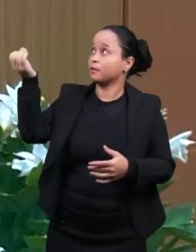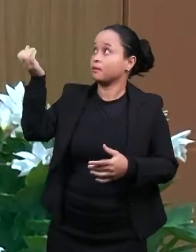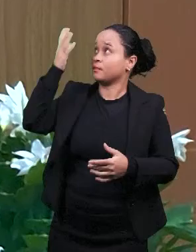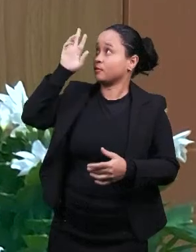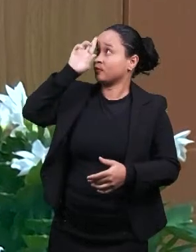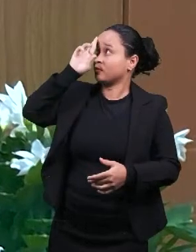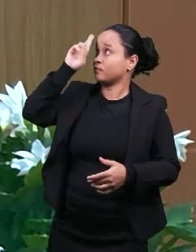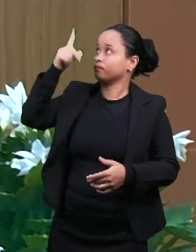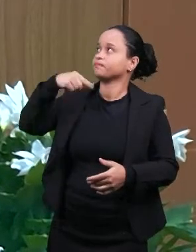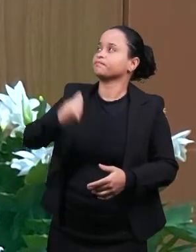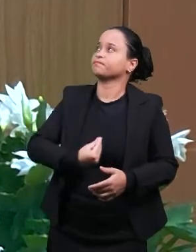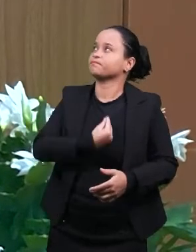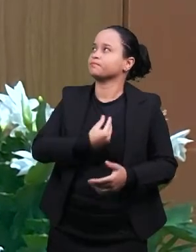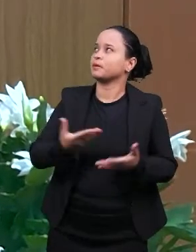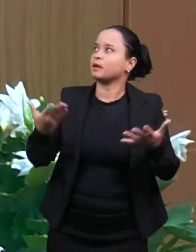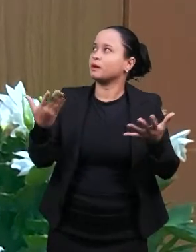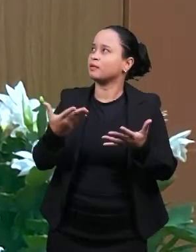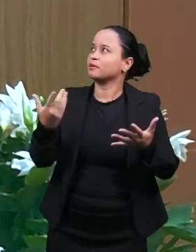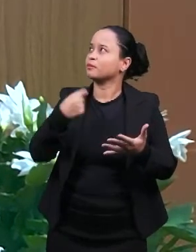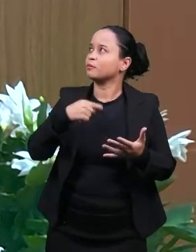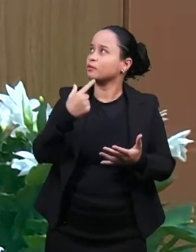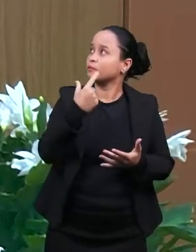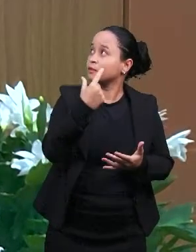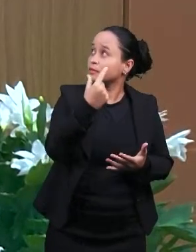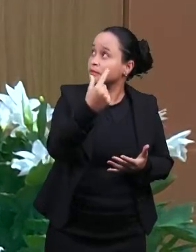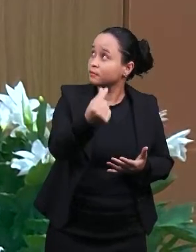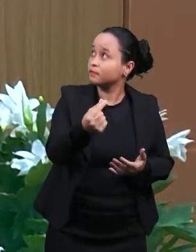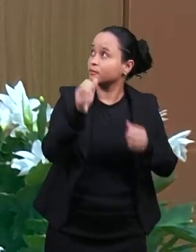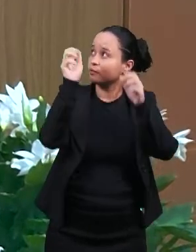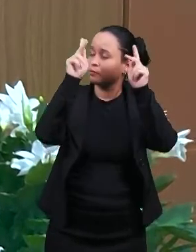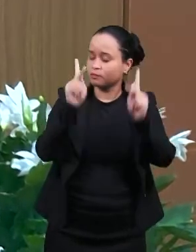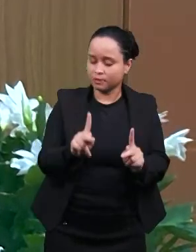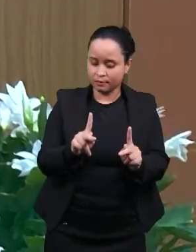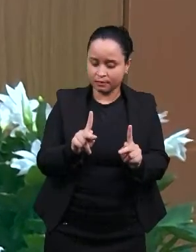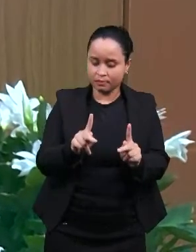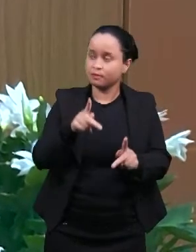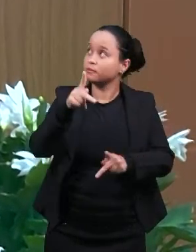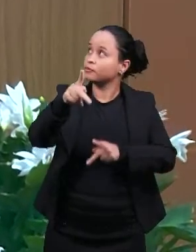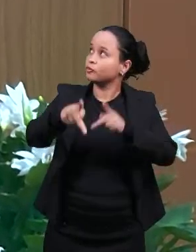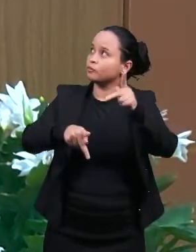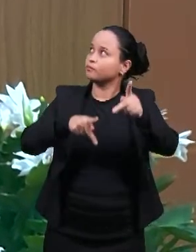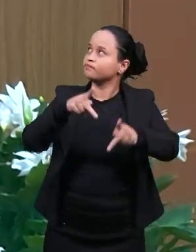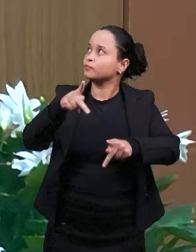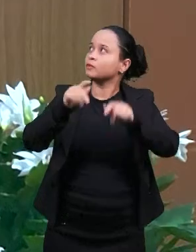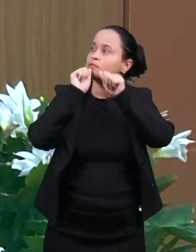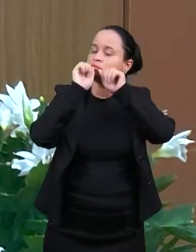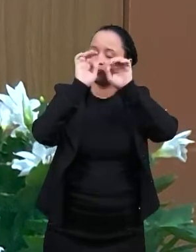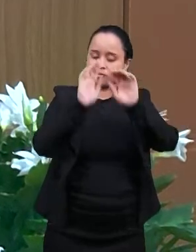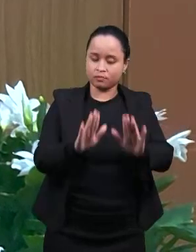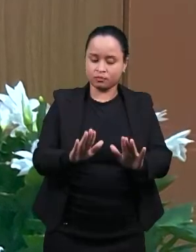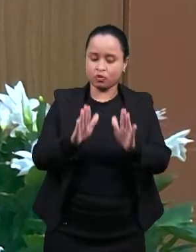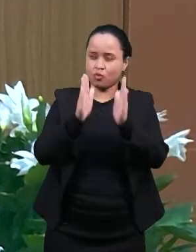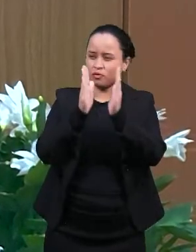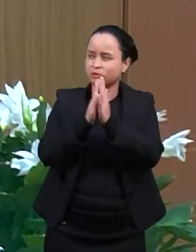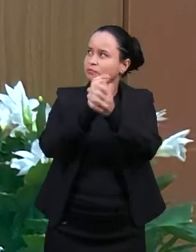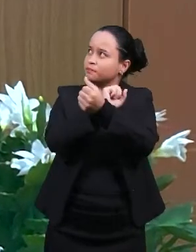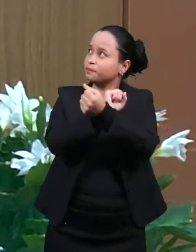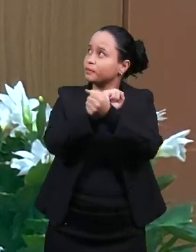рассвету нового дня. И отпусти нас с миром Твоим, благослови народ Твой,